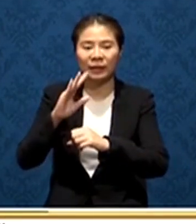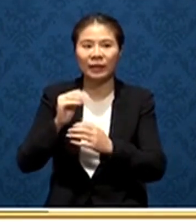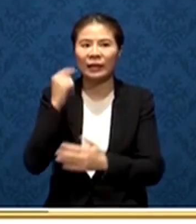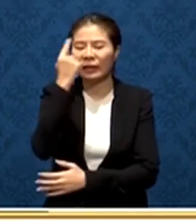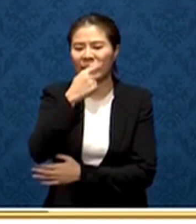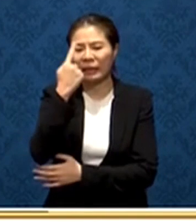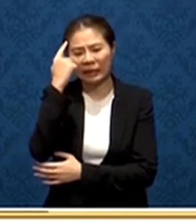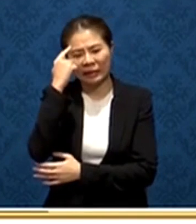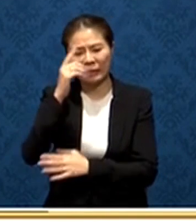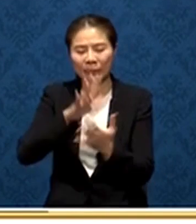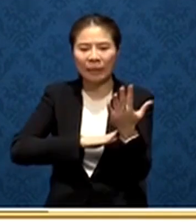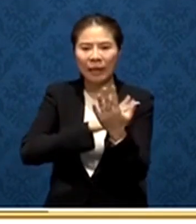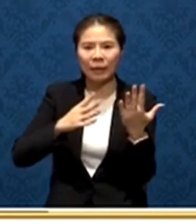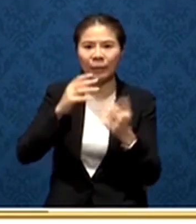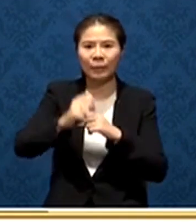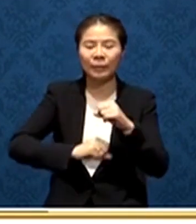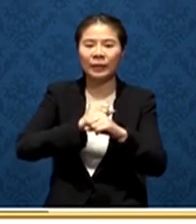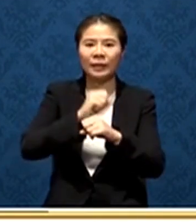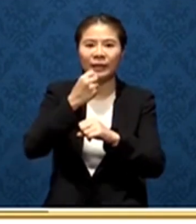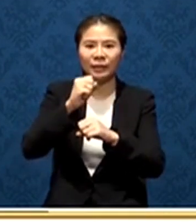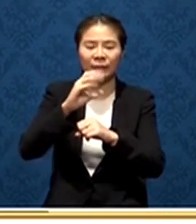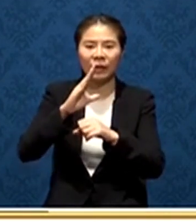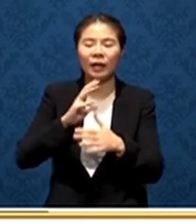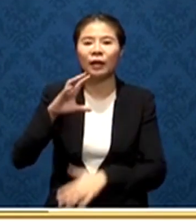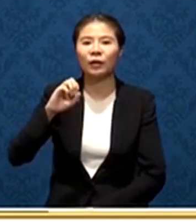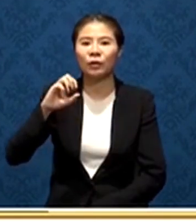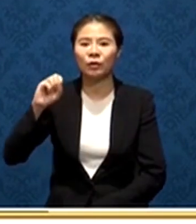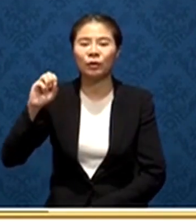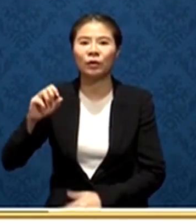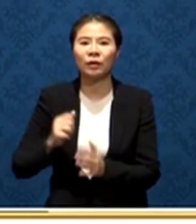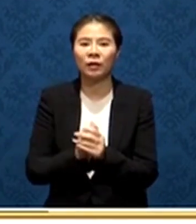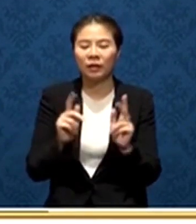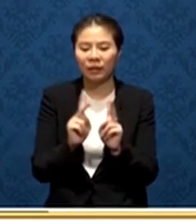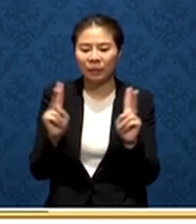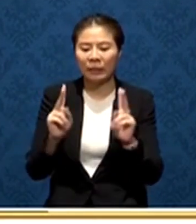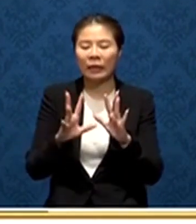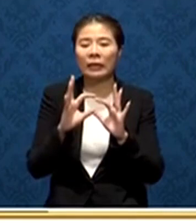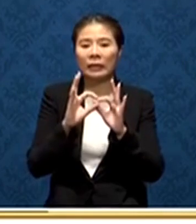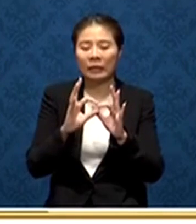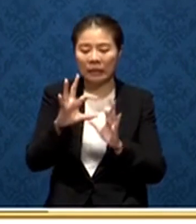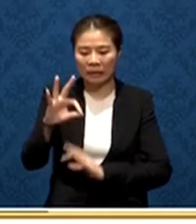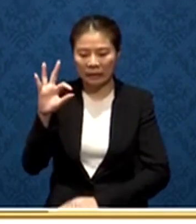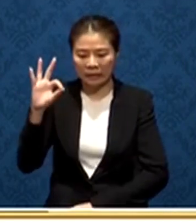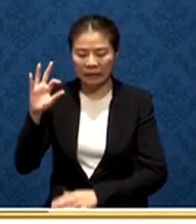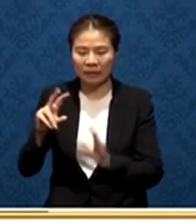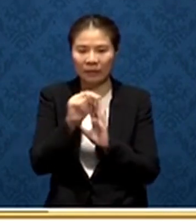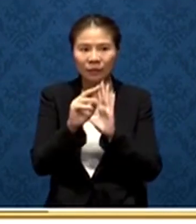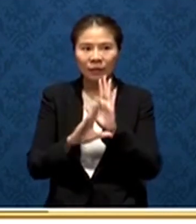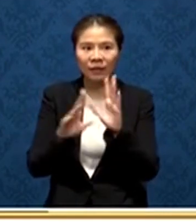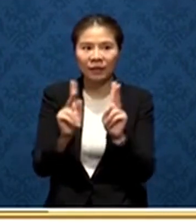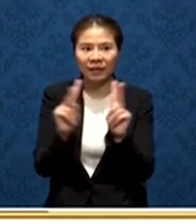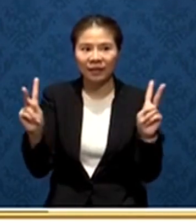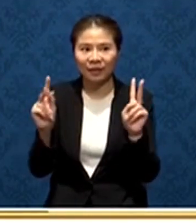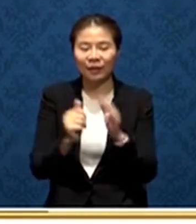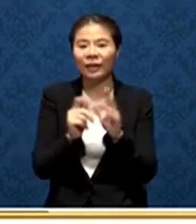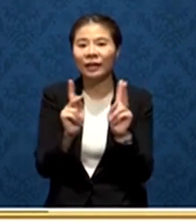15ปีที่แล้วและระบุไปเลยว่าเป็นหนึ่งในกรรมการสรรหากรรมการนโยบายแล้วก็กรรมการนโยบาย